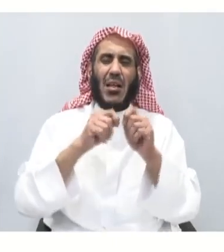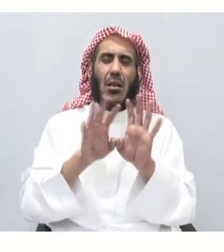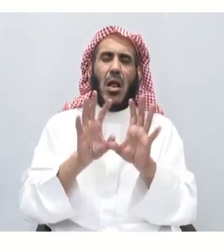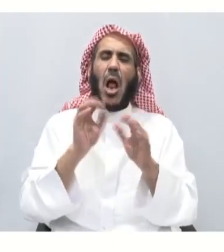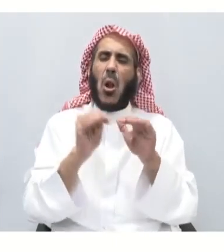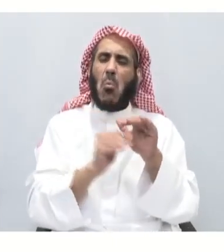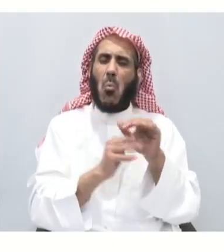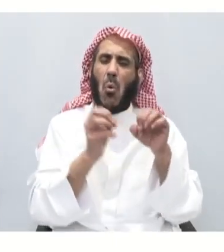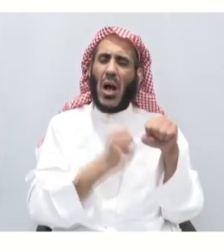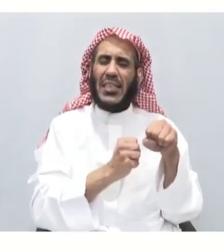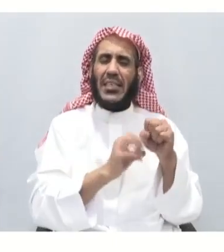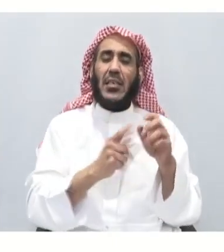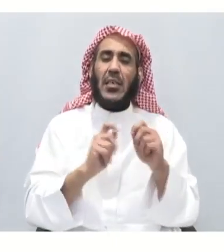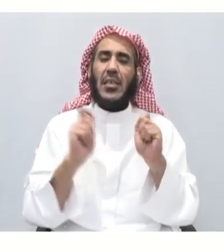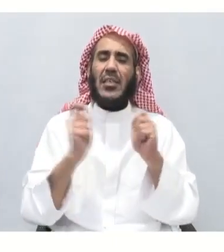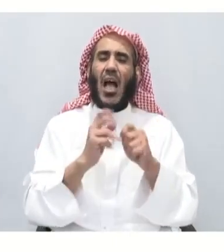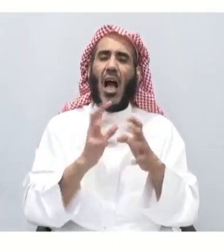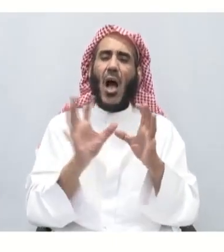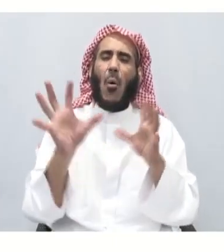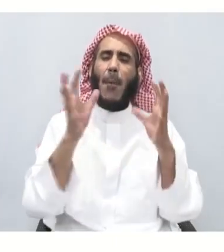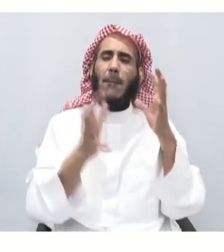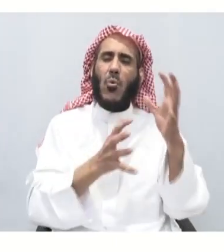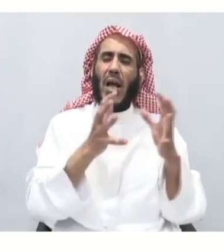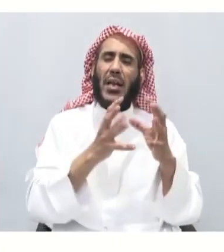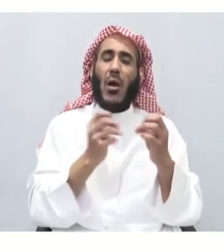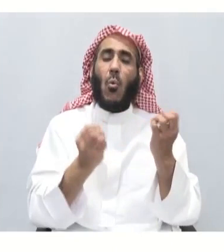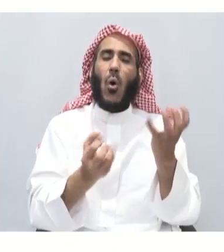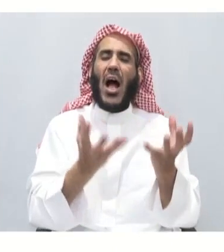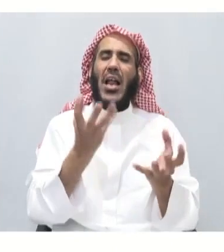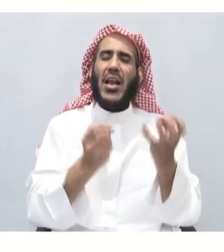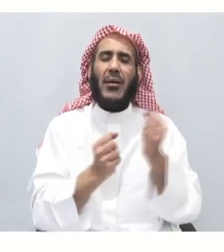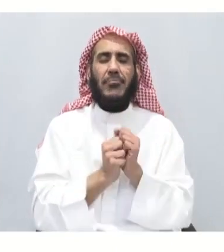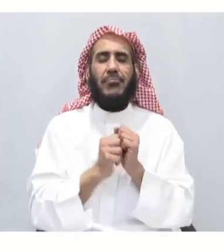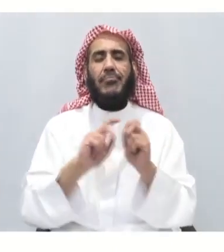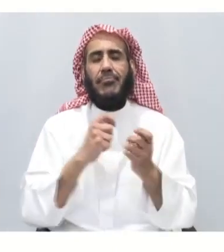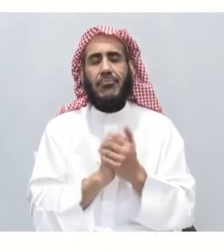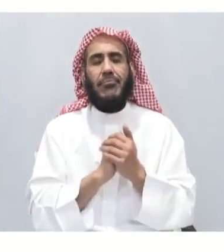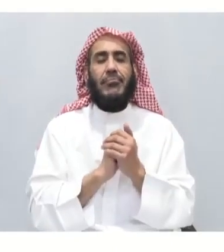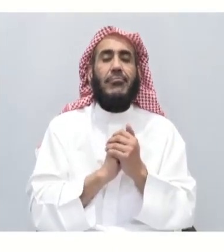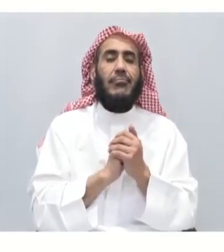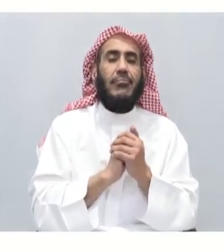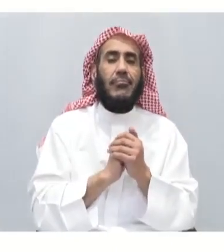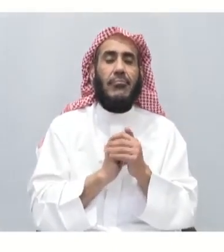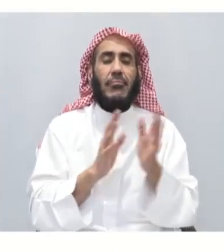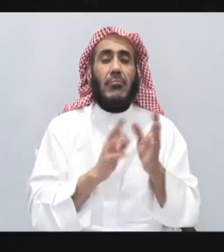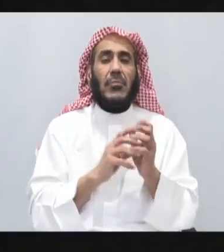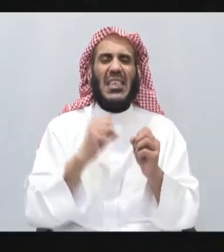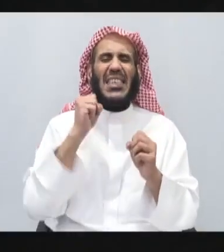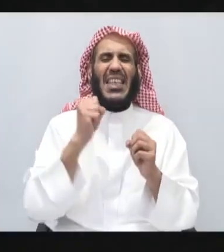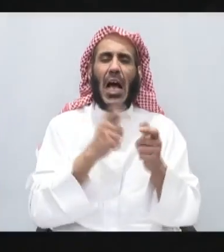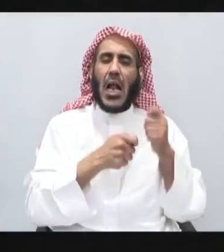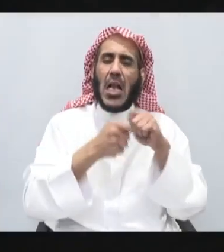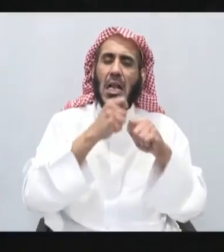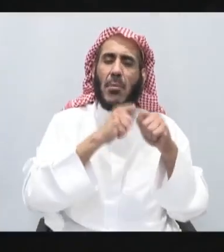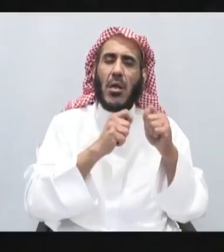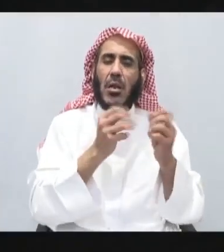المخزنه الى طاقه ميكانيكيه وحراريه ذكرنا ان الطاقه الكيميائيه